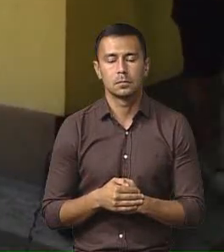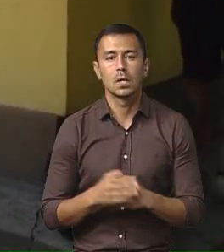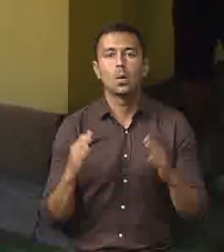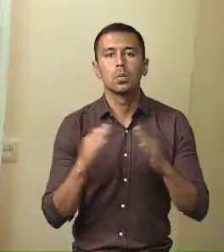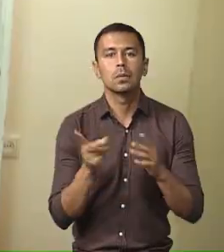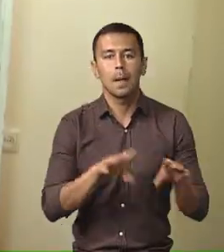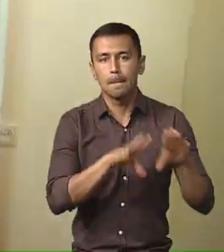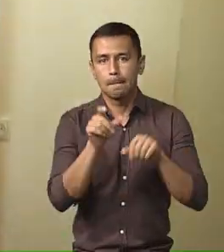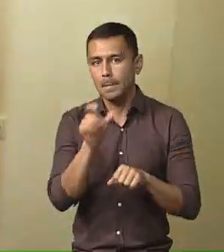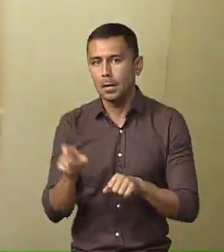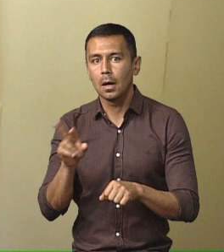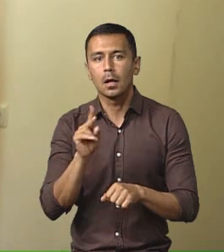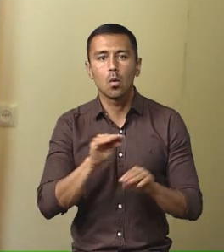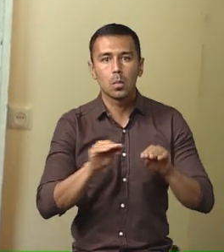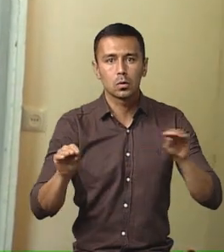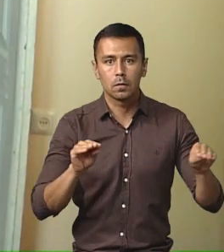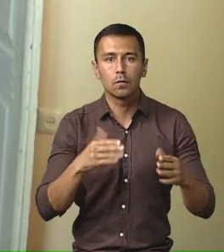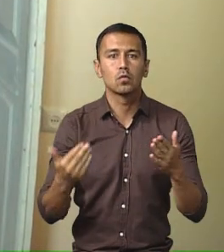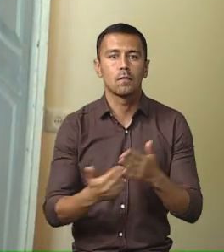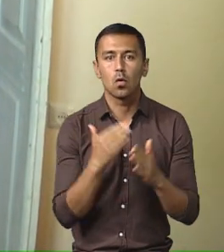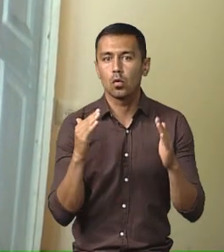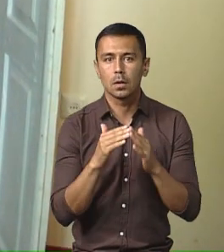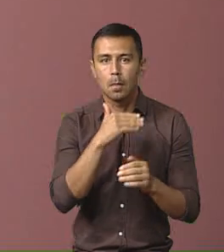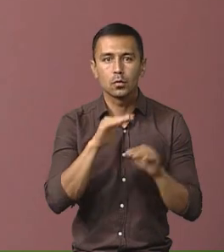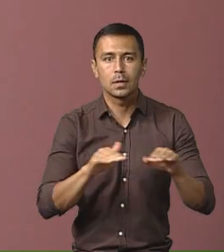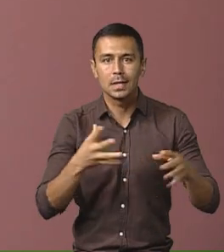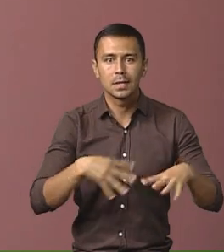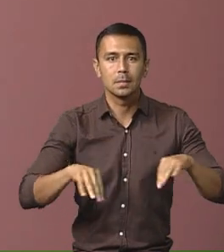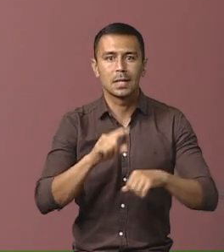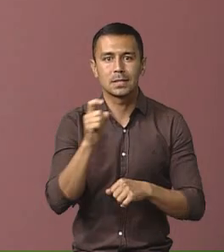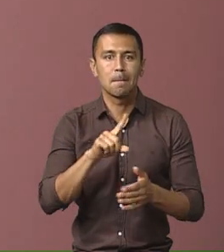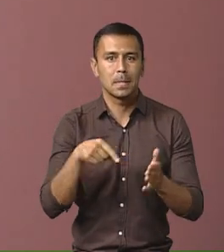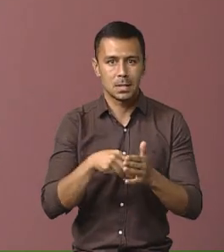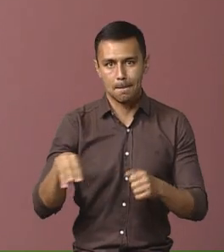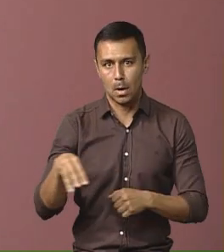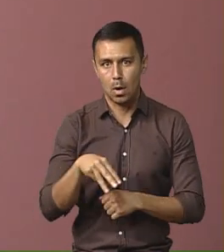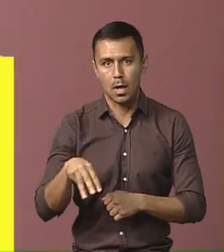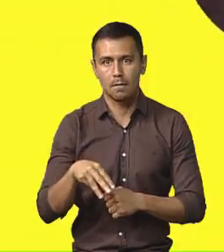Будинок для переселенців. Як облаштувались у новій оселі багатодітна сім'я з Миколаєва?